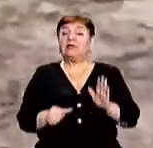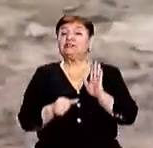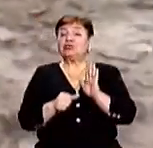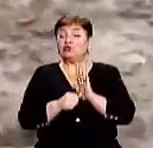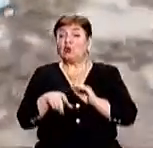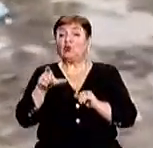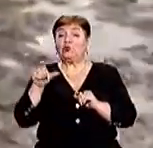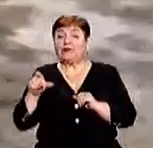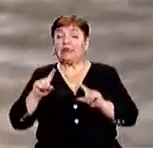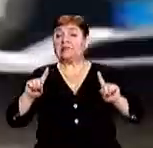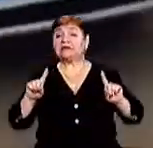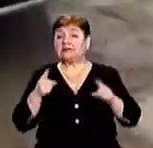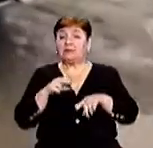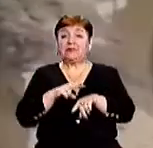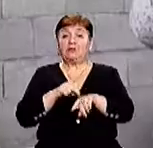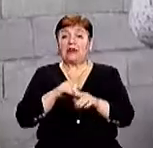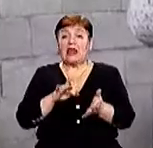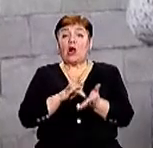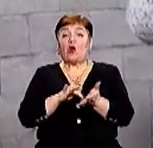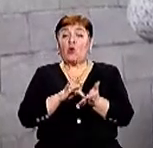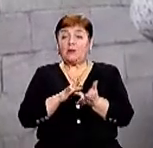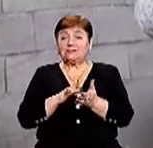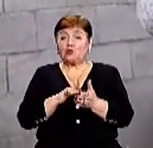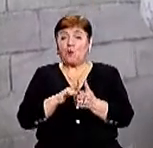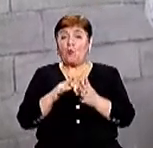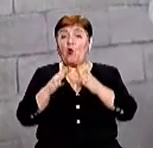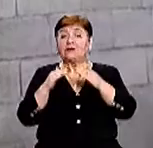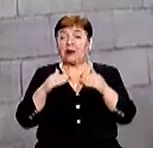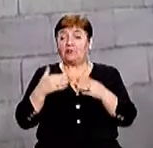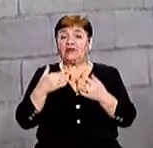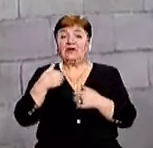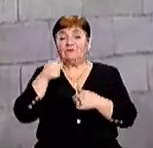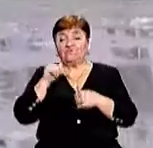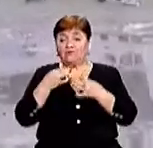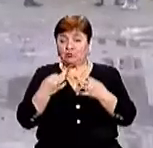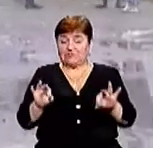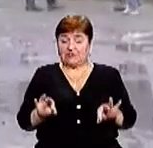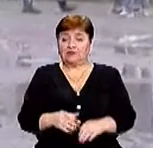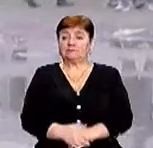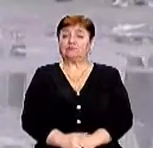Шістьох людей, яких затримали правоохоронці в ромському таборі в Ужгороді, відпустили.